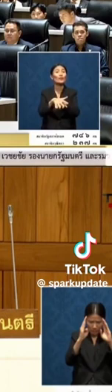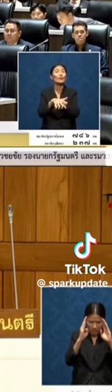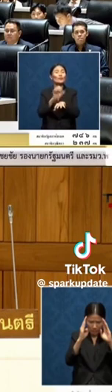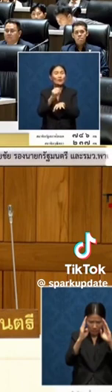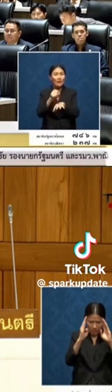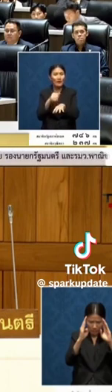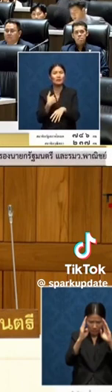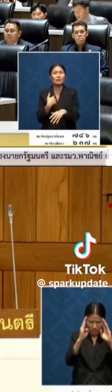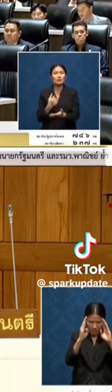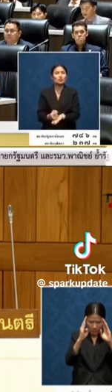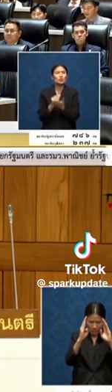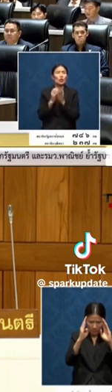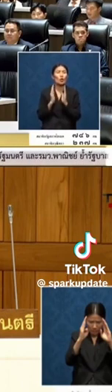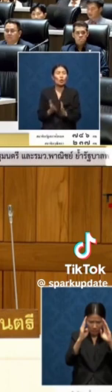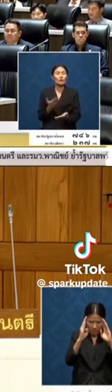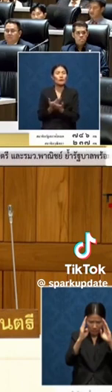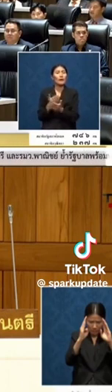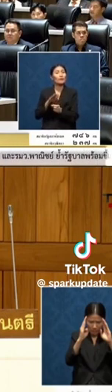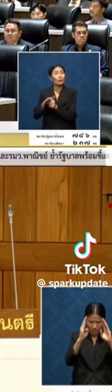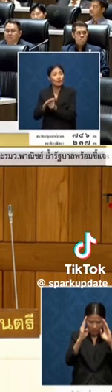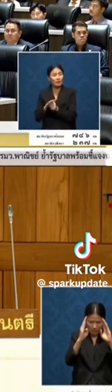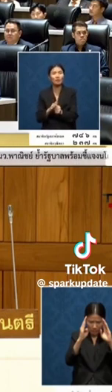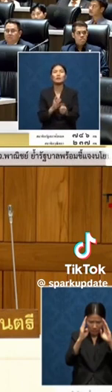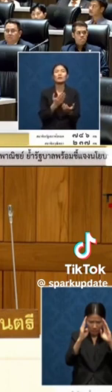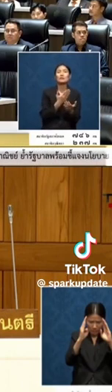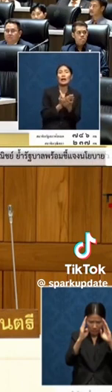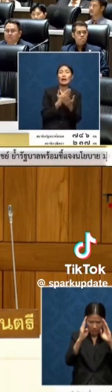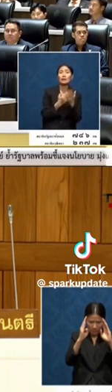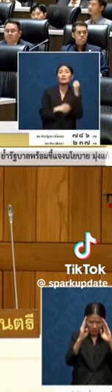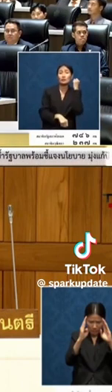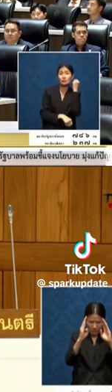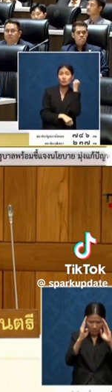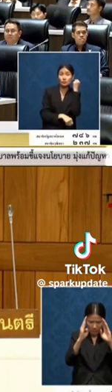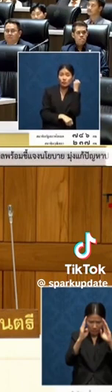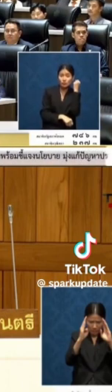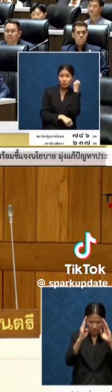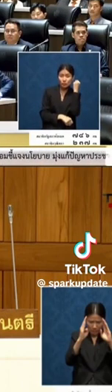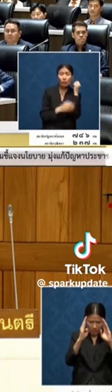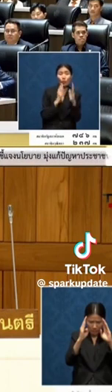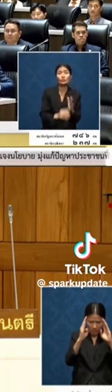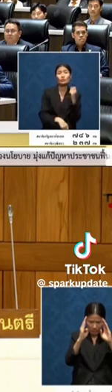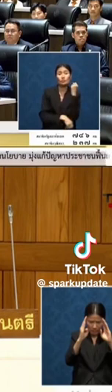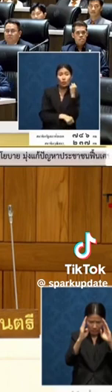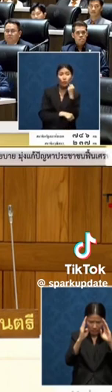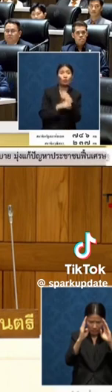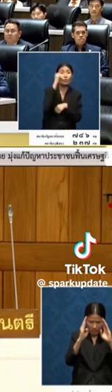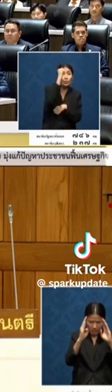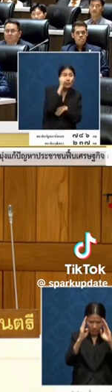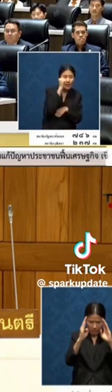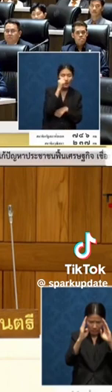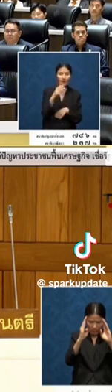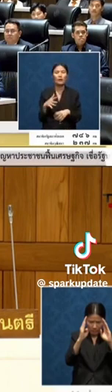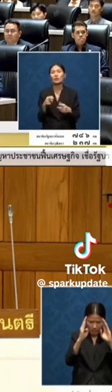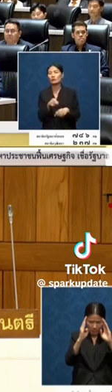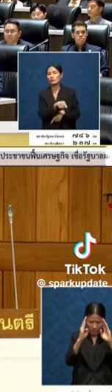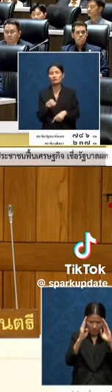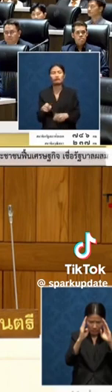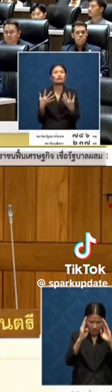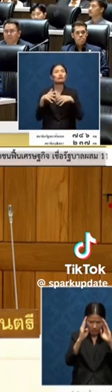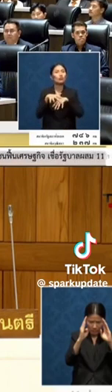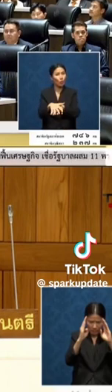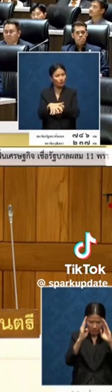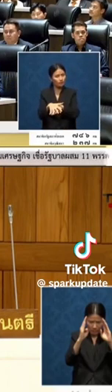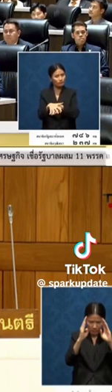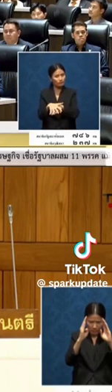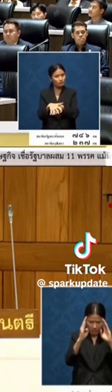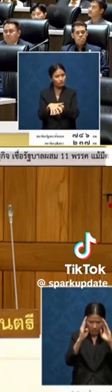างนั่งรถไฟฟ้าแล้วผู้มีรายได้น้อยนั่งรถเมล์จะรวม2โครงข่ายมาทำงานร่วมกันเป็น1ผมทราบดีน